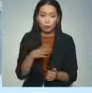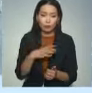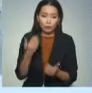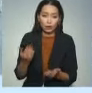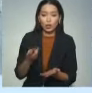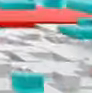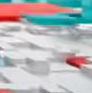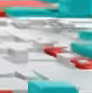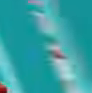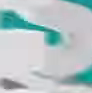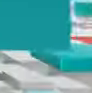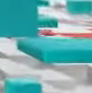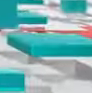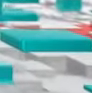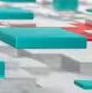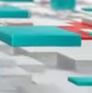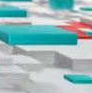это.